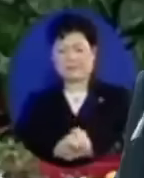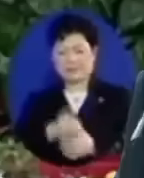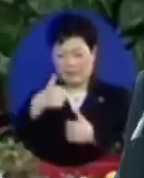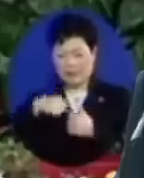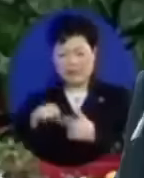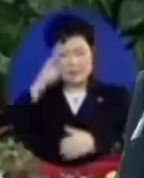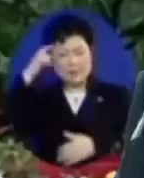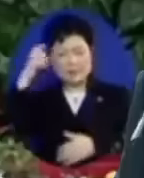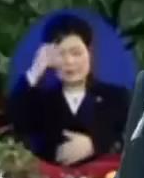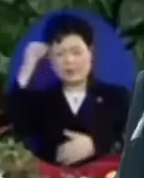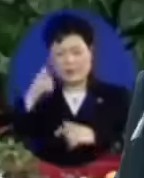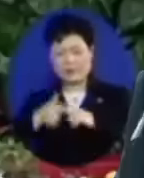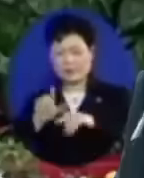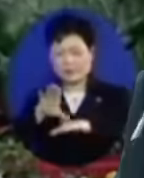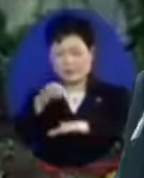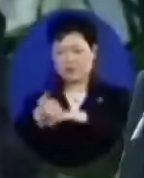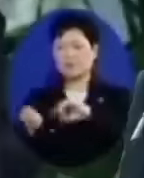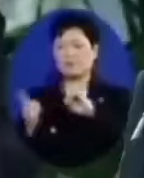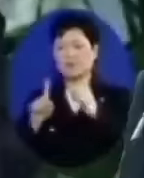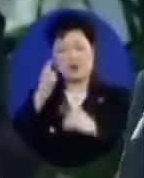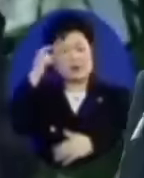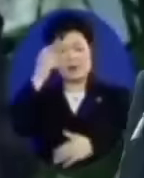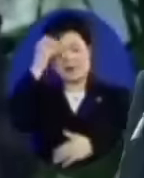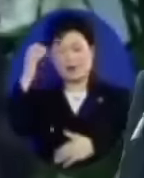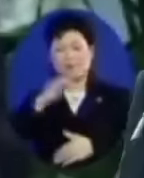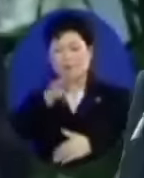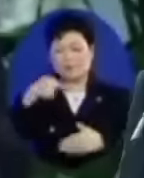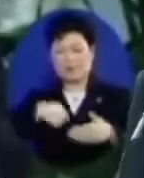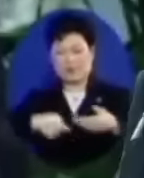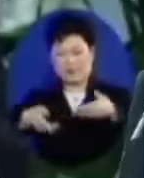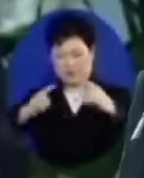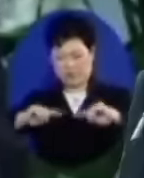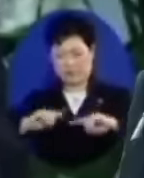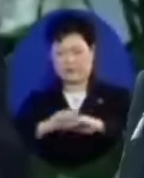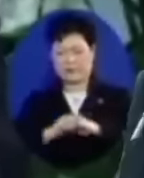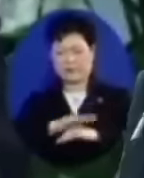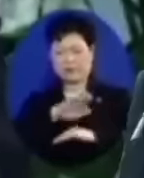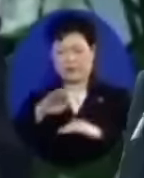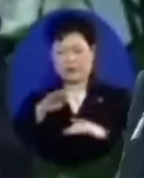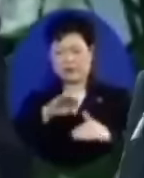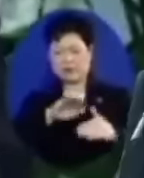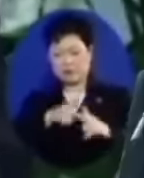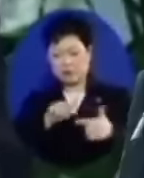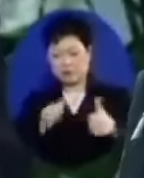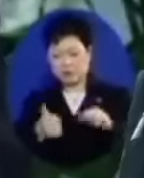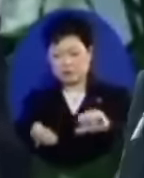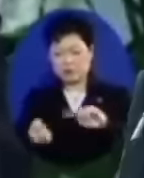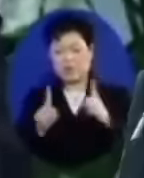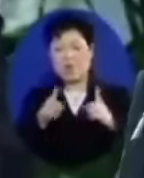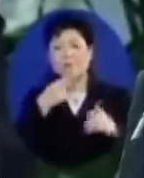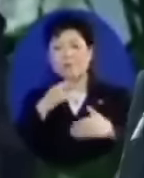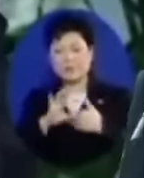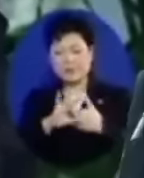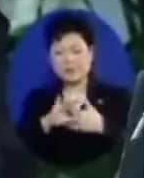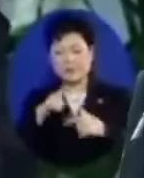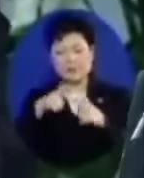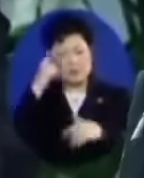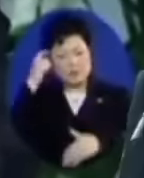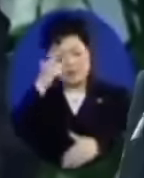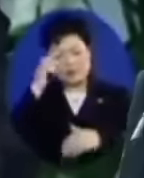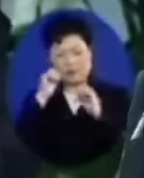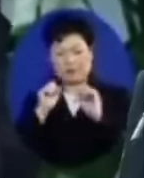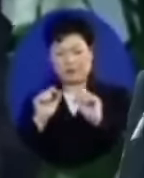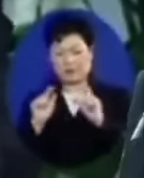아들의 영, 예수 그리스도의 부활의 영이 우리에게 들어왔었습니다. 예수님이 죽어서 부활하지 못했더라면 예수님의 영이 어디